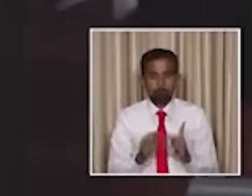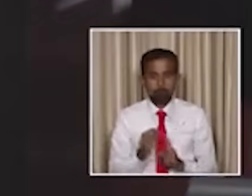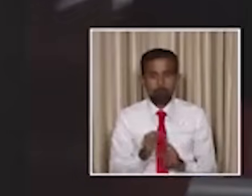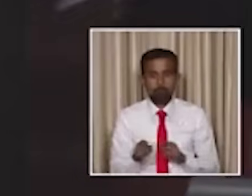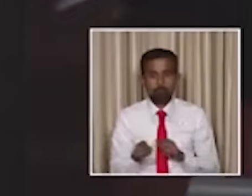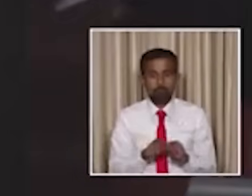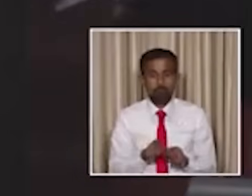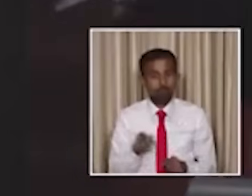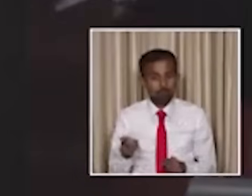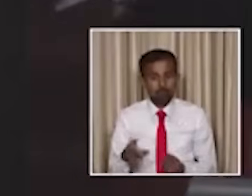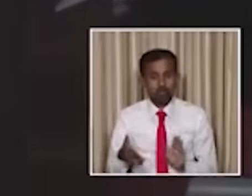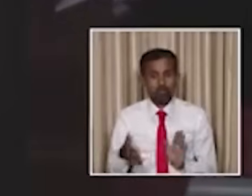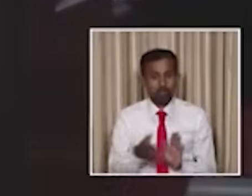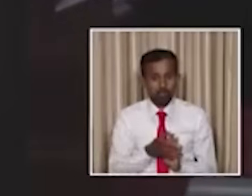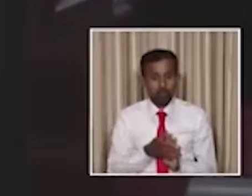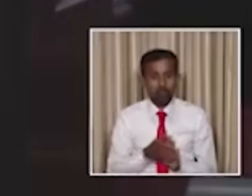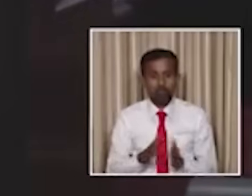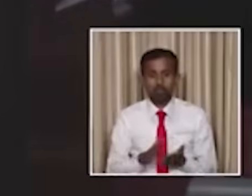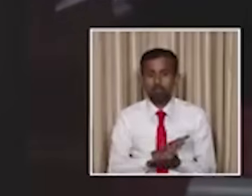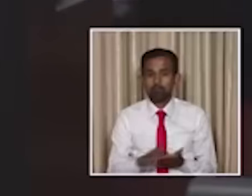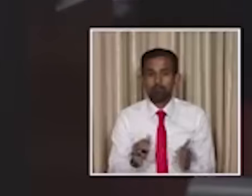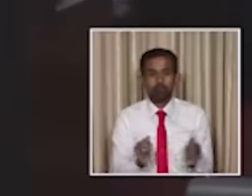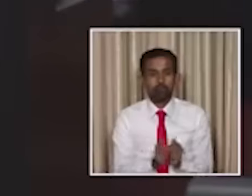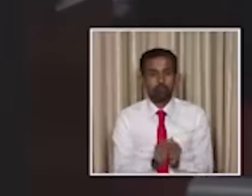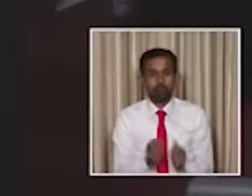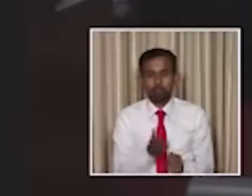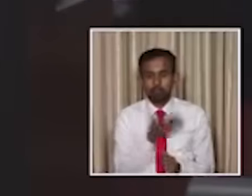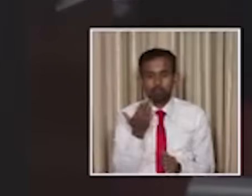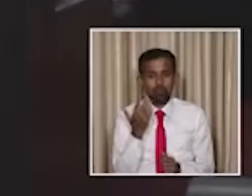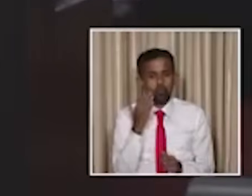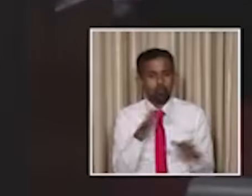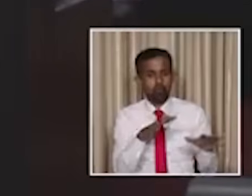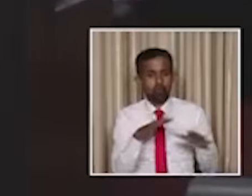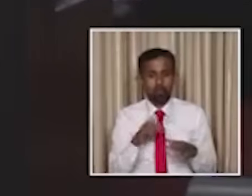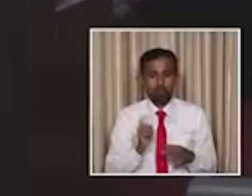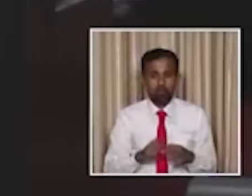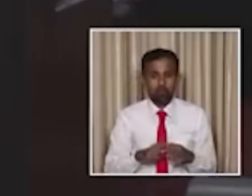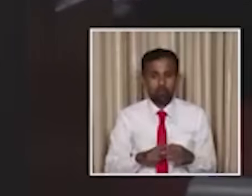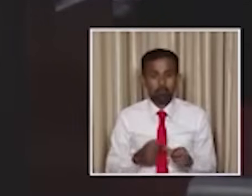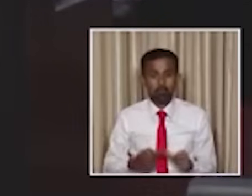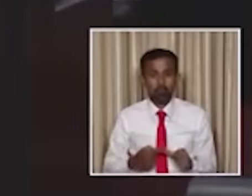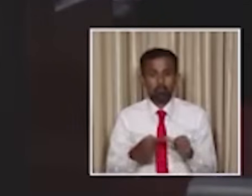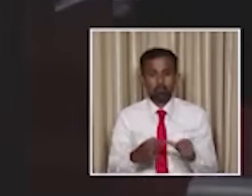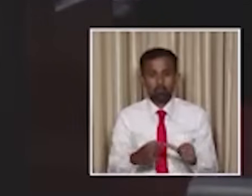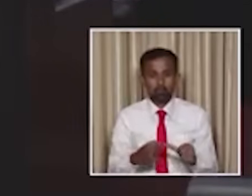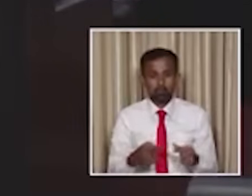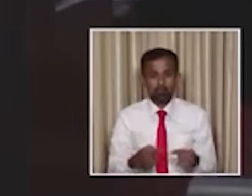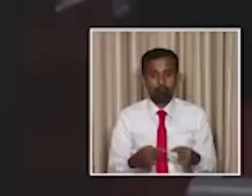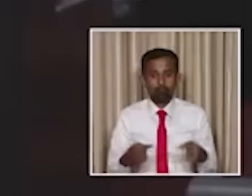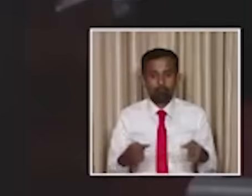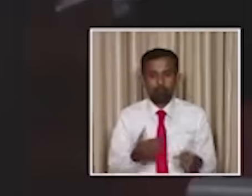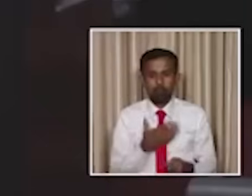வாக்களித்தது மக்களின் பிரச்சனைகளுக்கு தீர்வு காண்பதற்காகவே, மாறாக வீர பிரதாபம் பேசி விட்டு